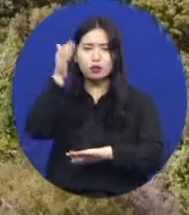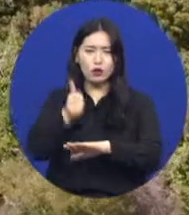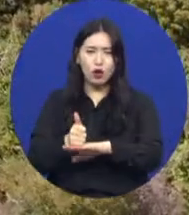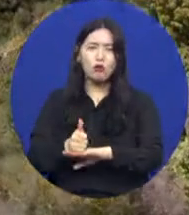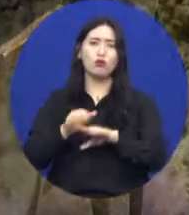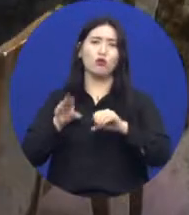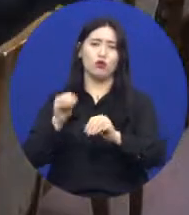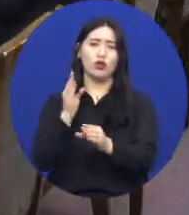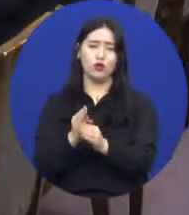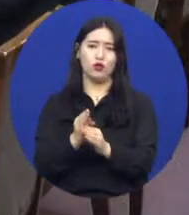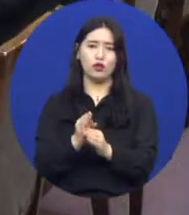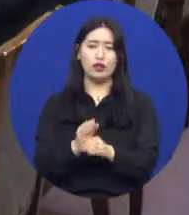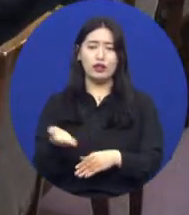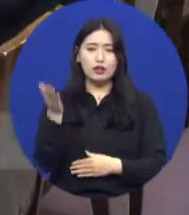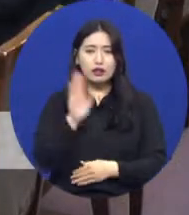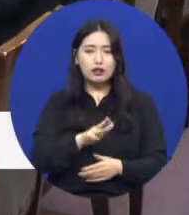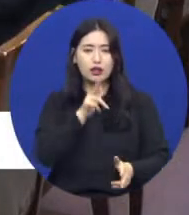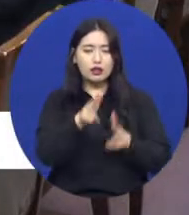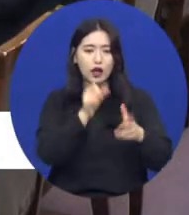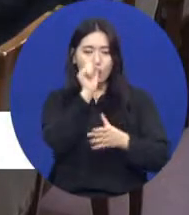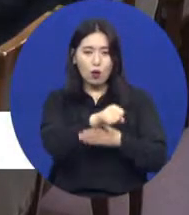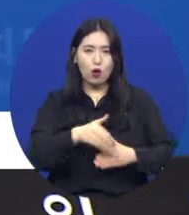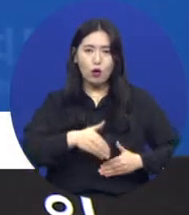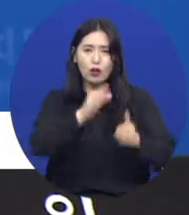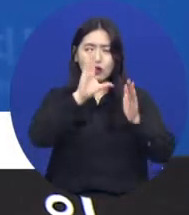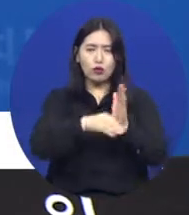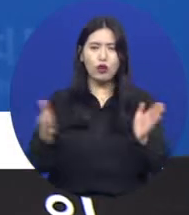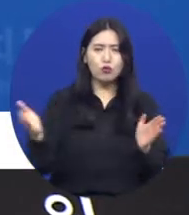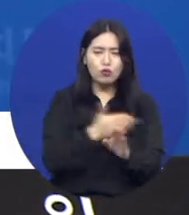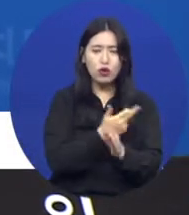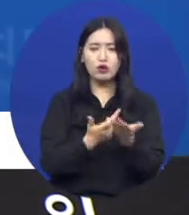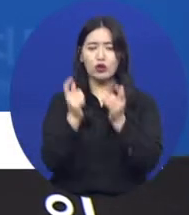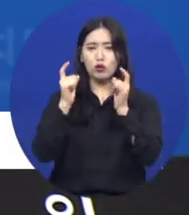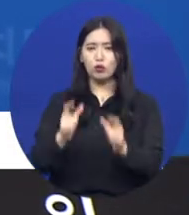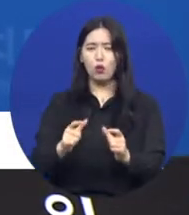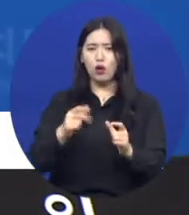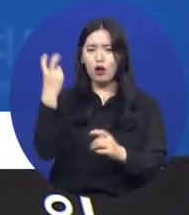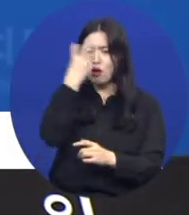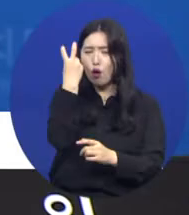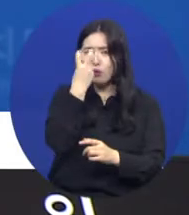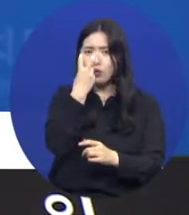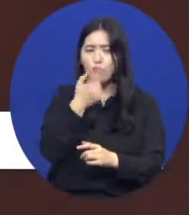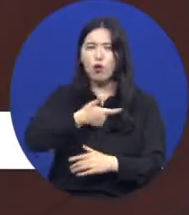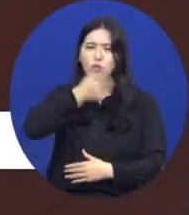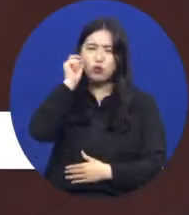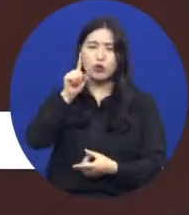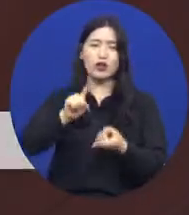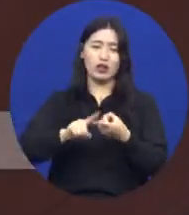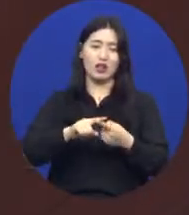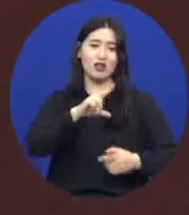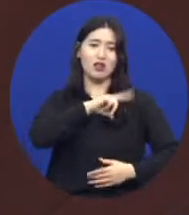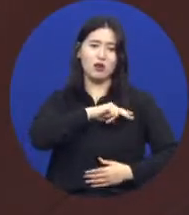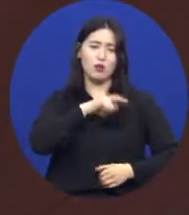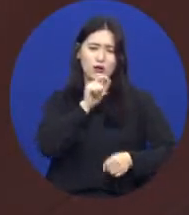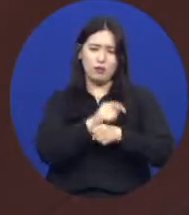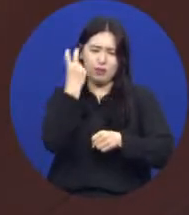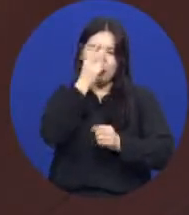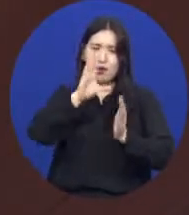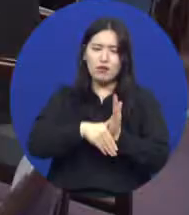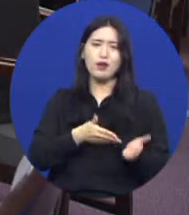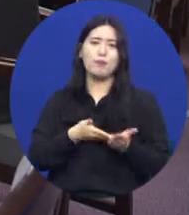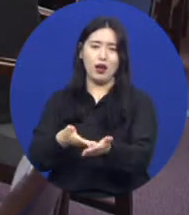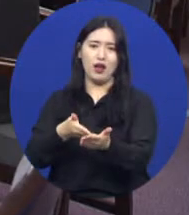중단됐습니다. 그런데 사업 허가 과정에서부터 제주도의 검토가 부실했다는 지적이 도의회 행정사무 감사에서